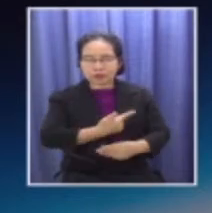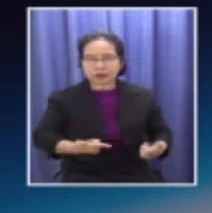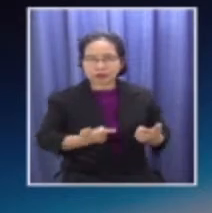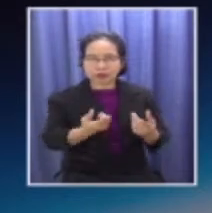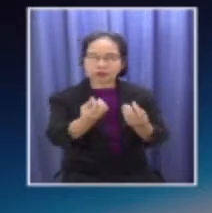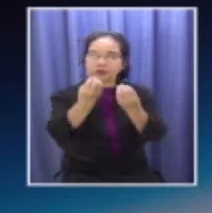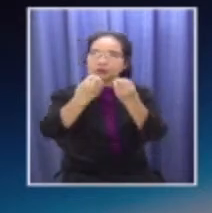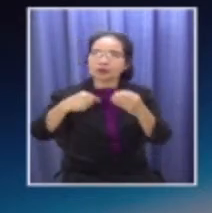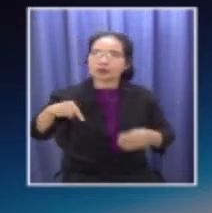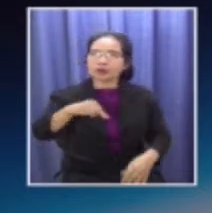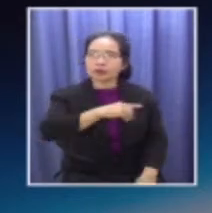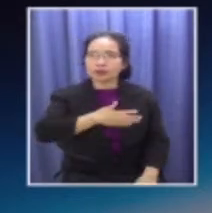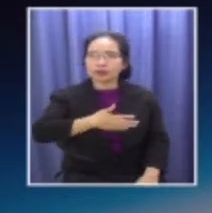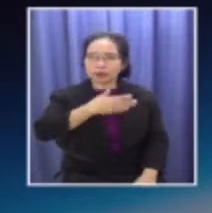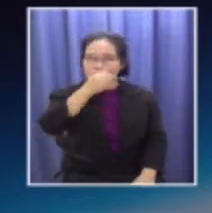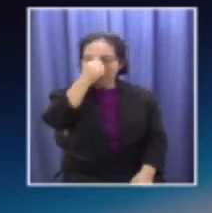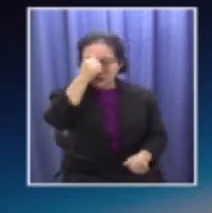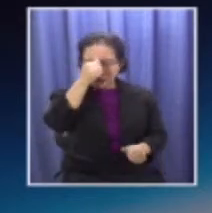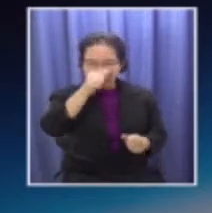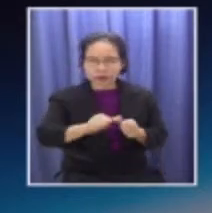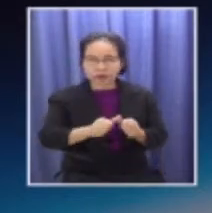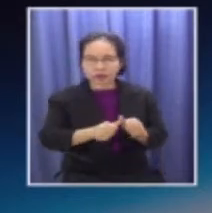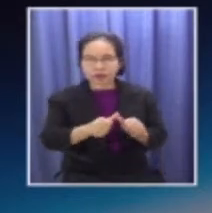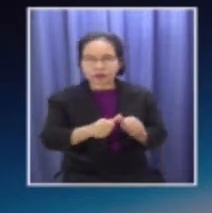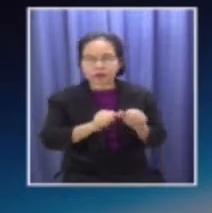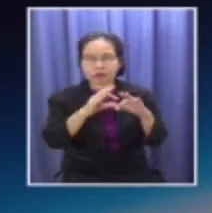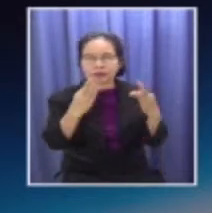Yɛn nkwanna nyinaa wɔde bɛma yɛn.